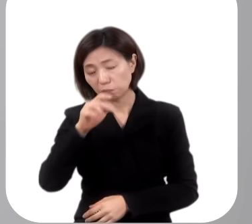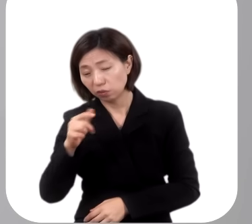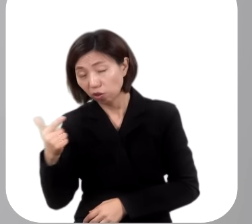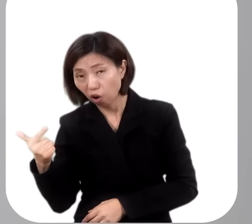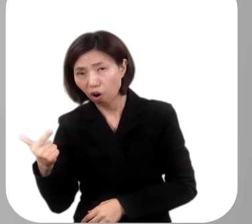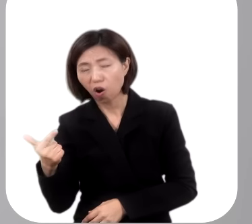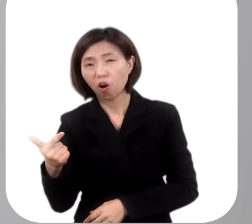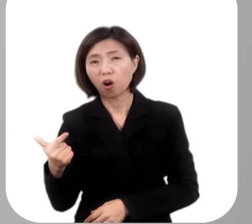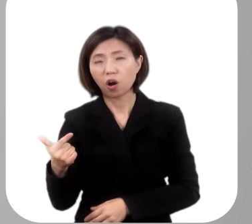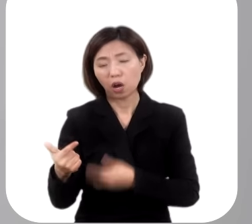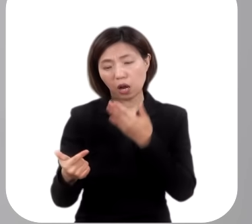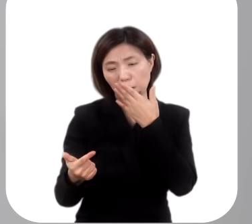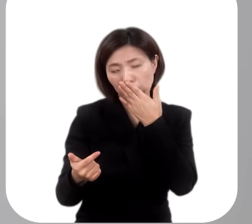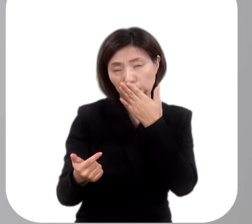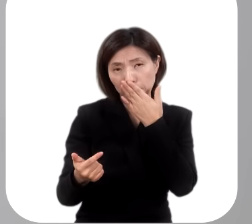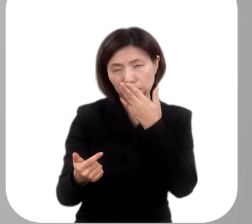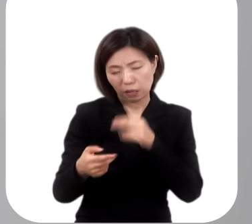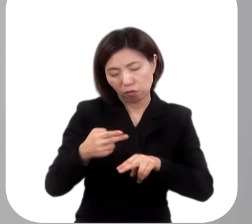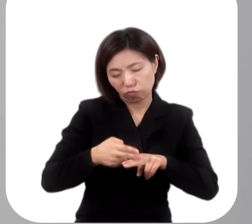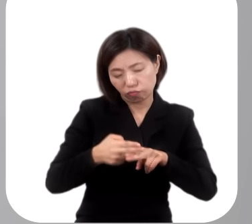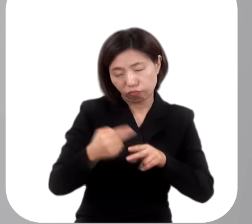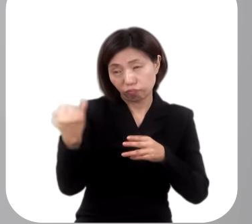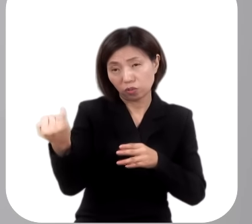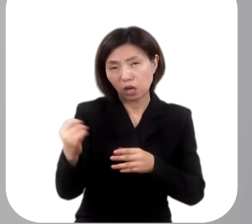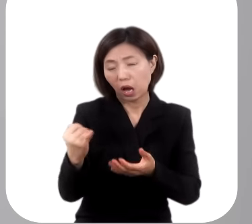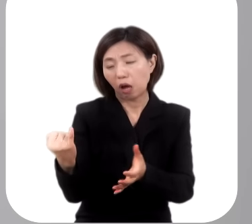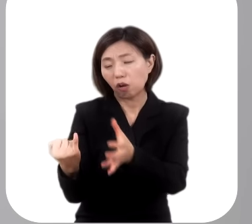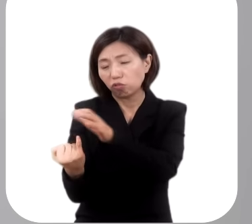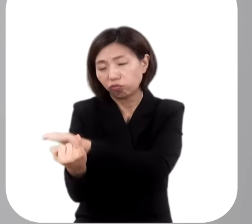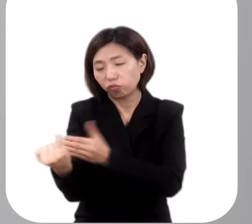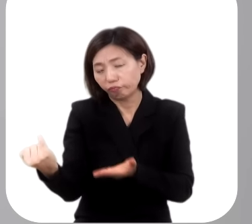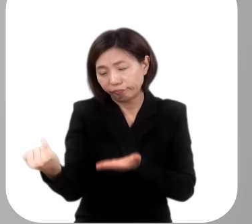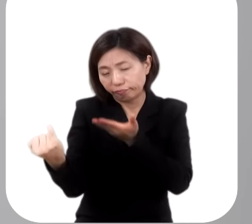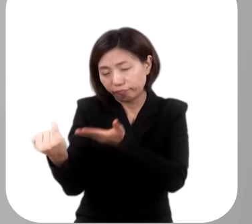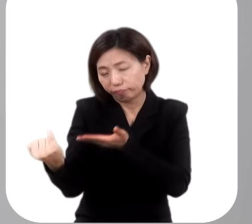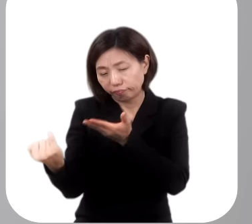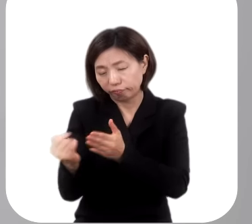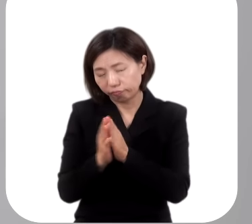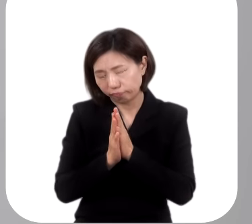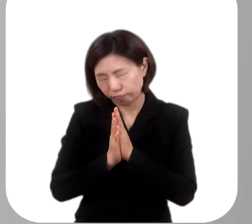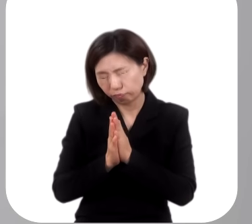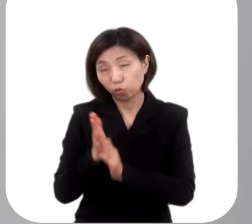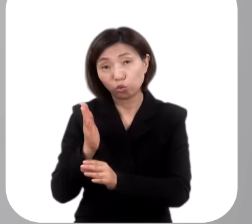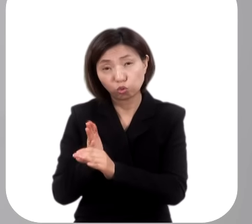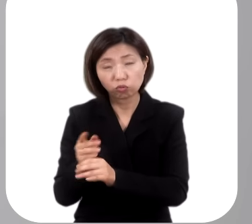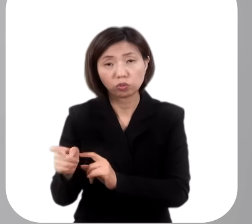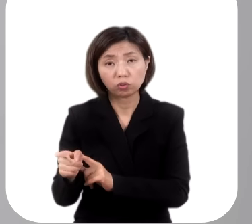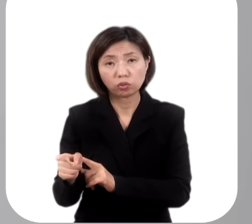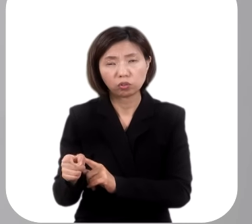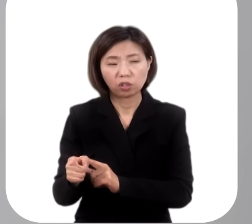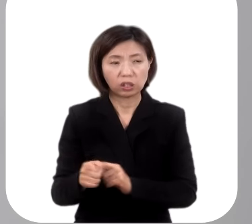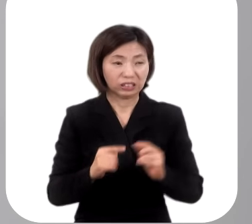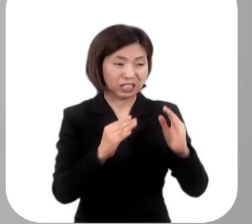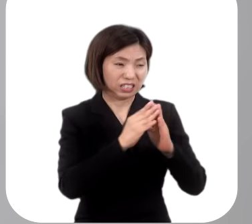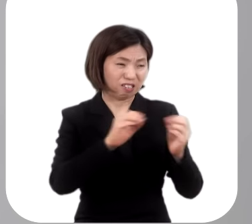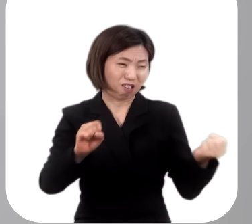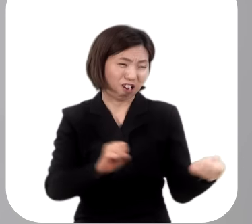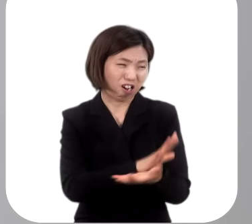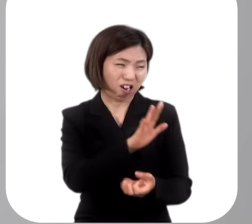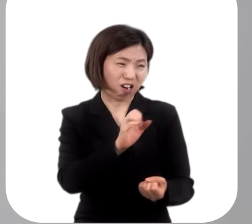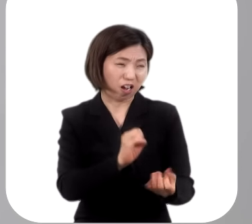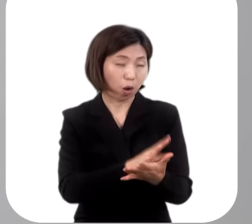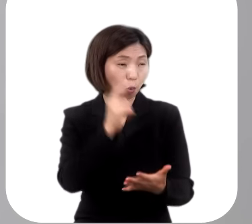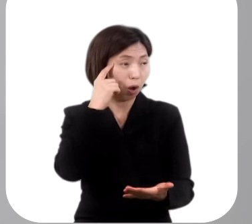아침에 점심에 저녁에 밥을 해 올리고 거기서 기도를 하고 있다는 거. 그래서